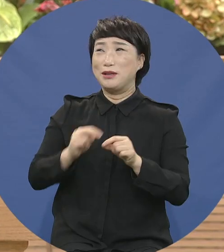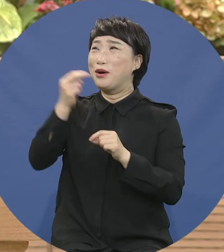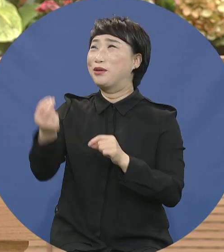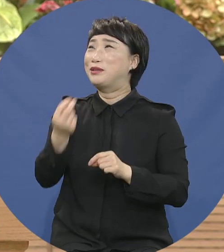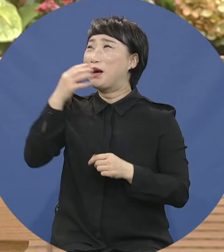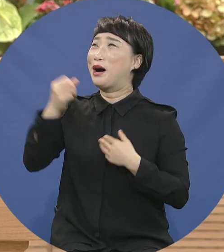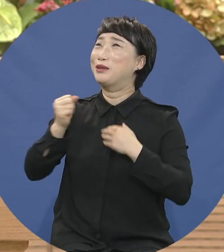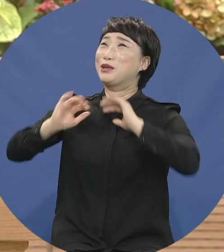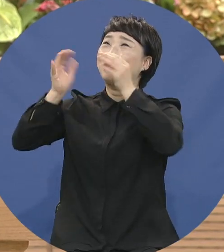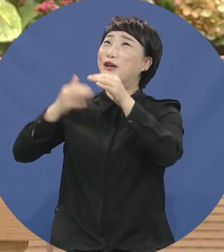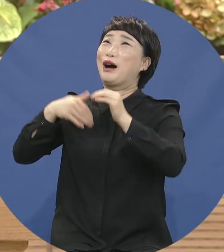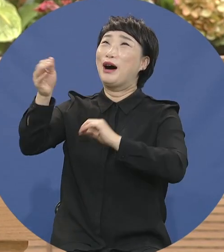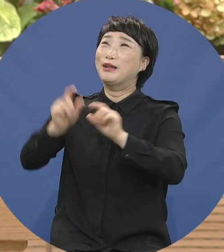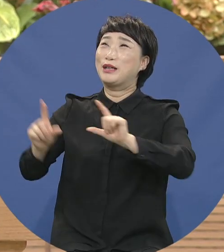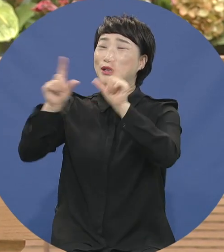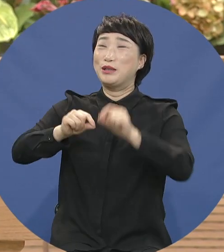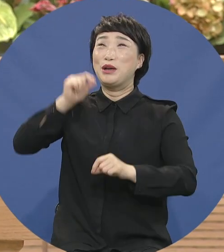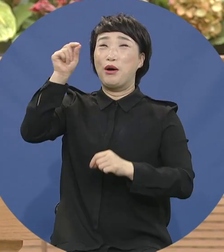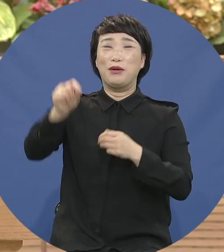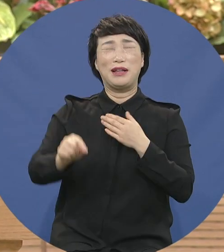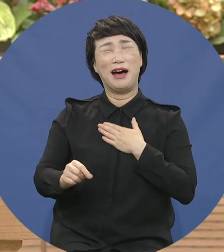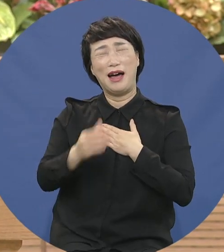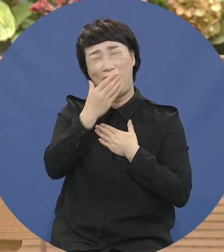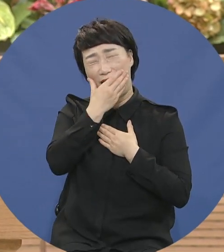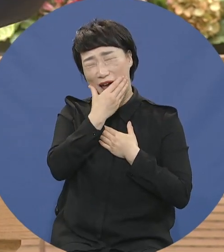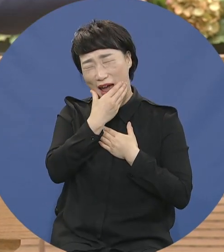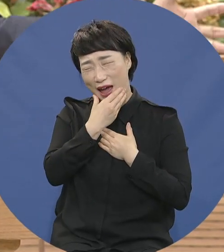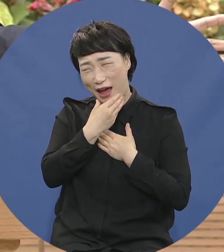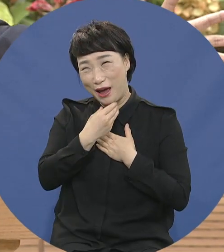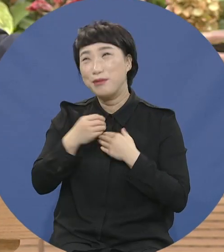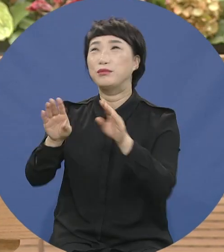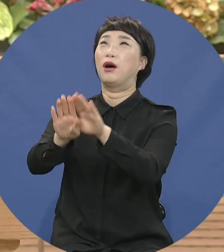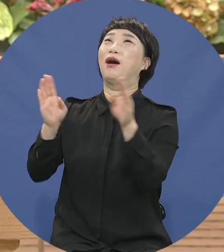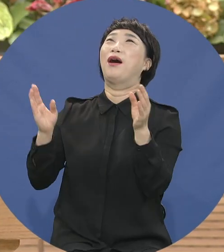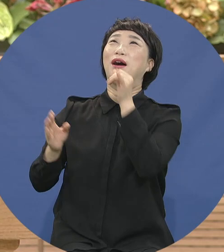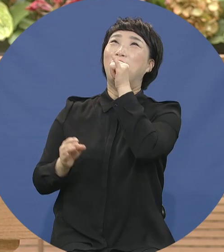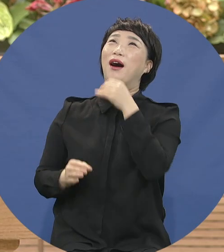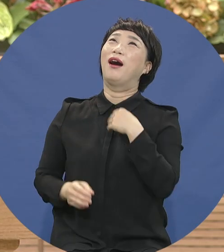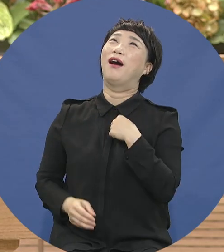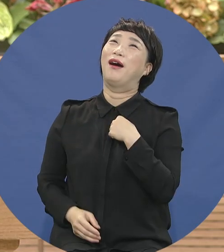가지고 천국에서 영원히 사는 행복의 대문이 열렸다.